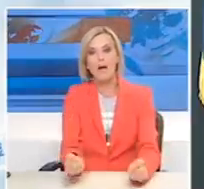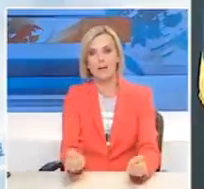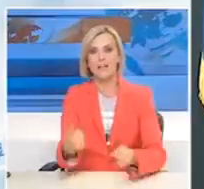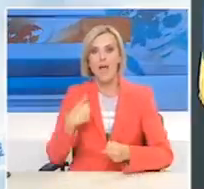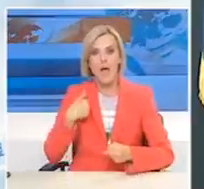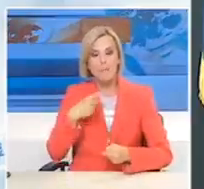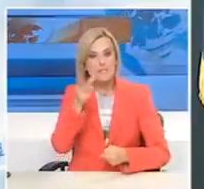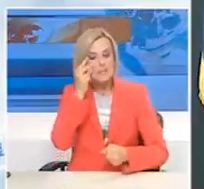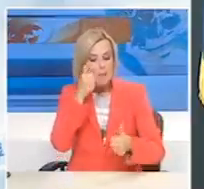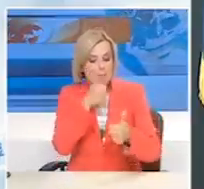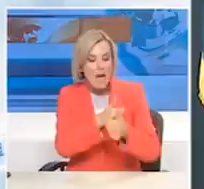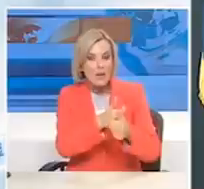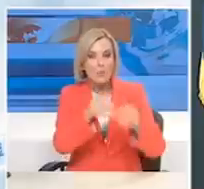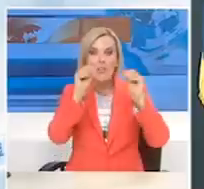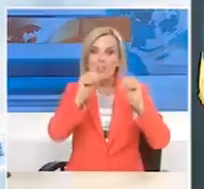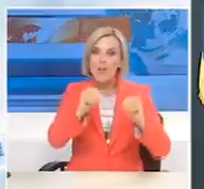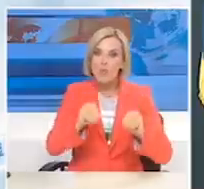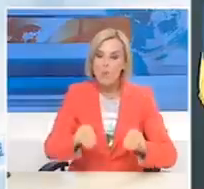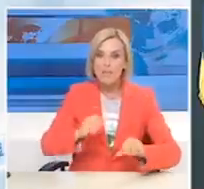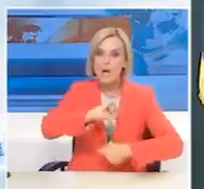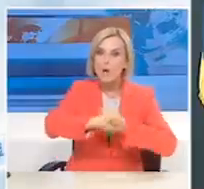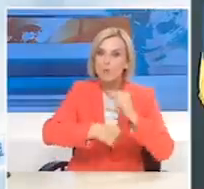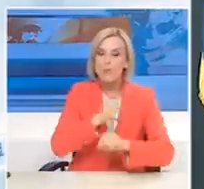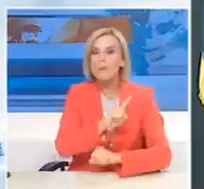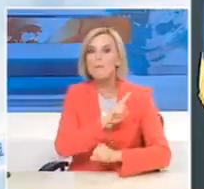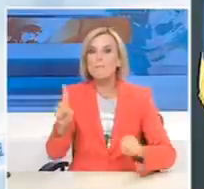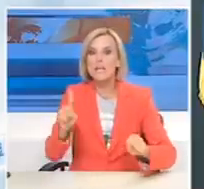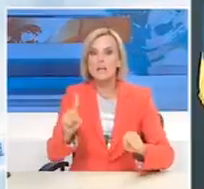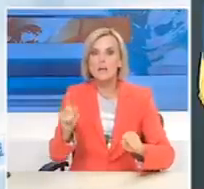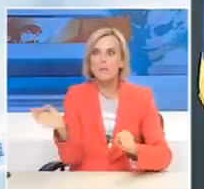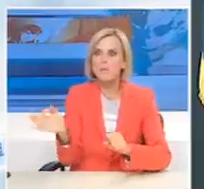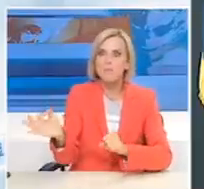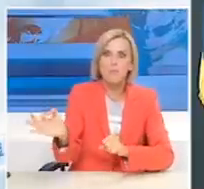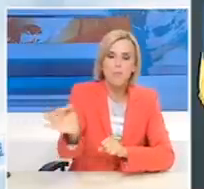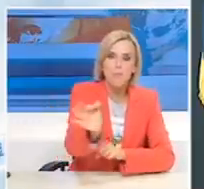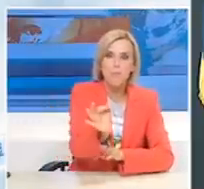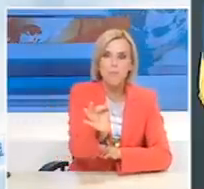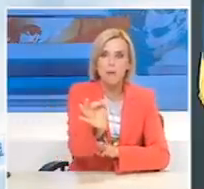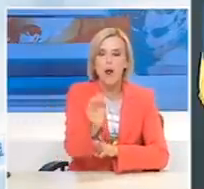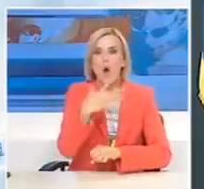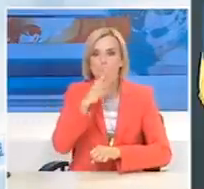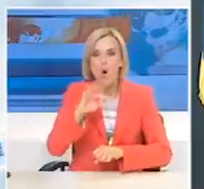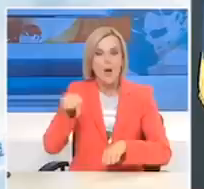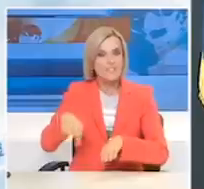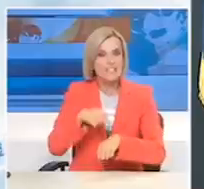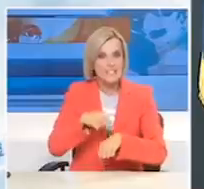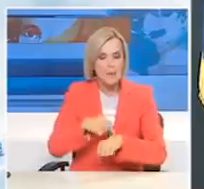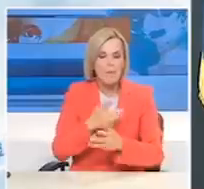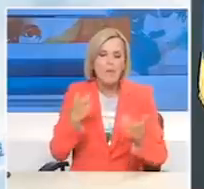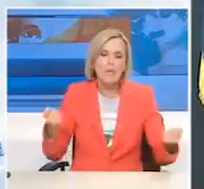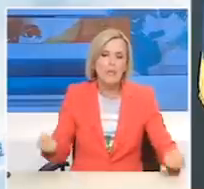να σβήσουμε μικρές φωτιές, να αποτρέψουμε σοβαρές αναζωπυρώσεις που δεν θέλουμε να μας ανατρέψουν την έως τώρα